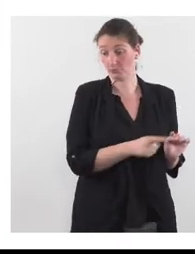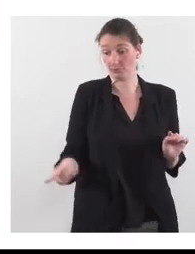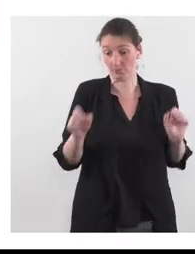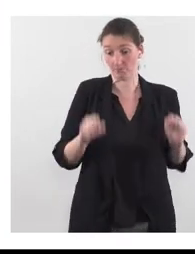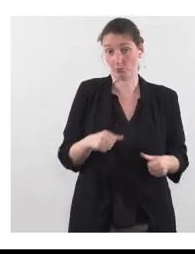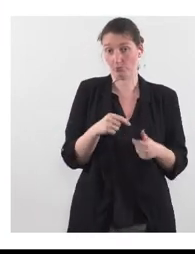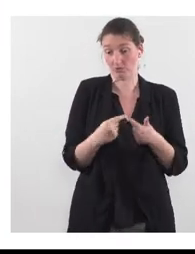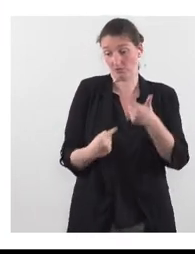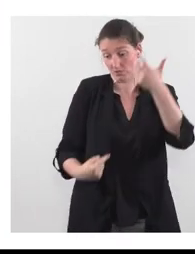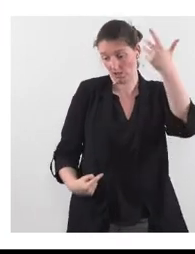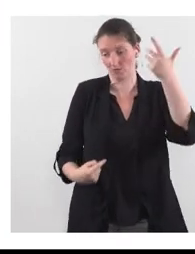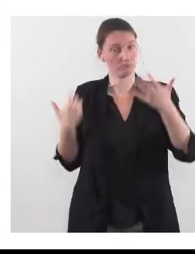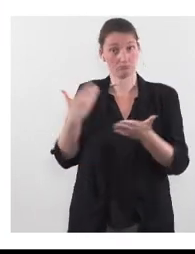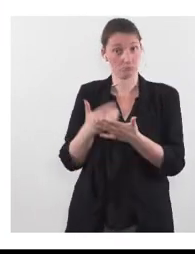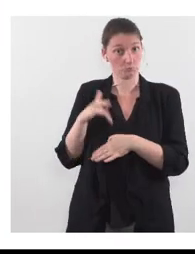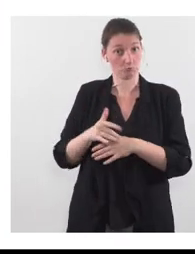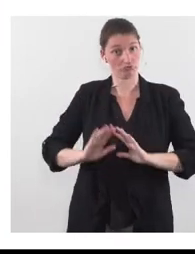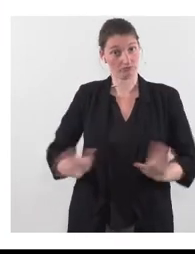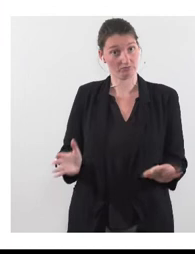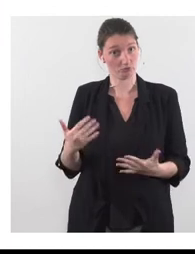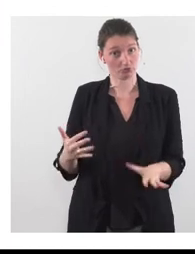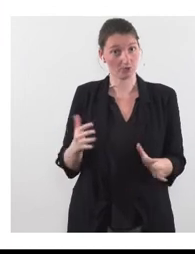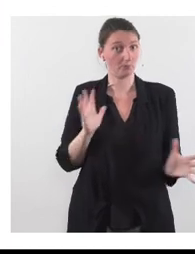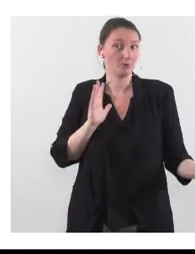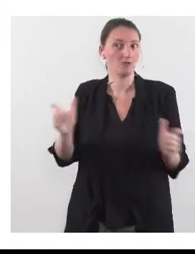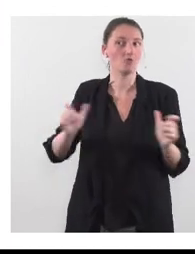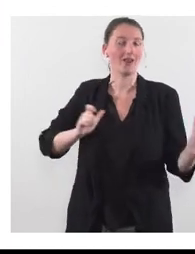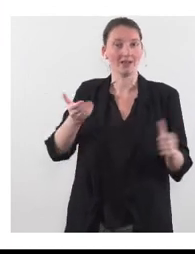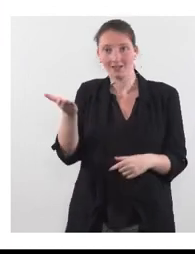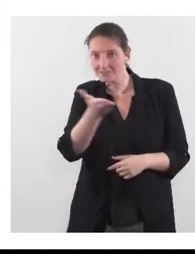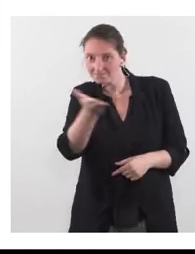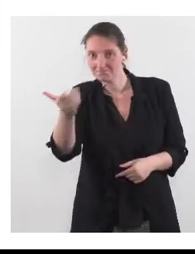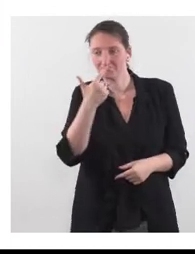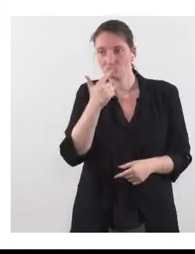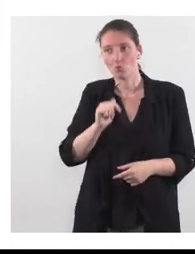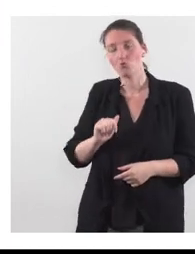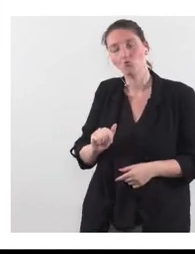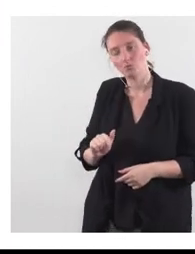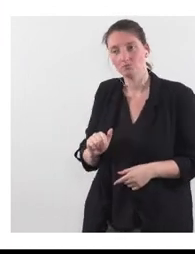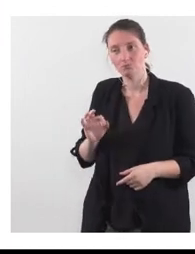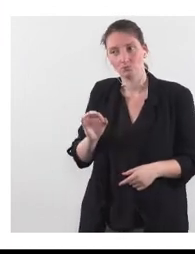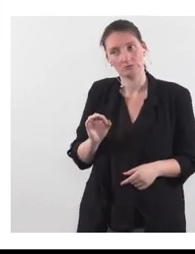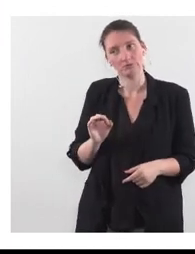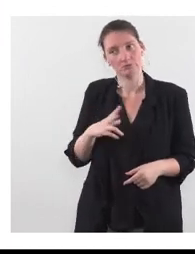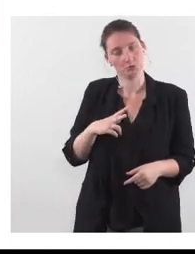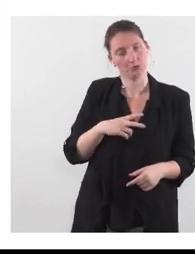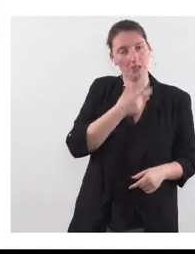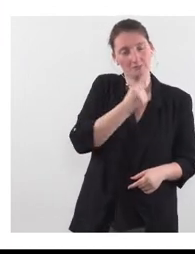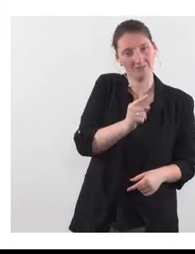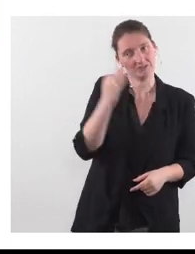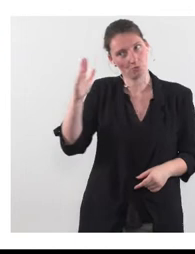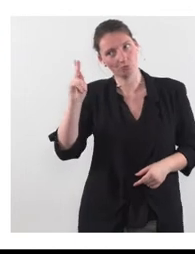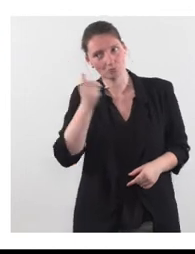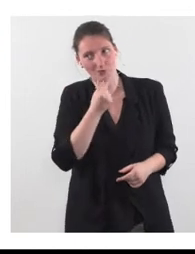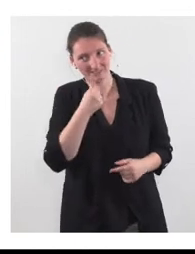pouvoirs. Les collègues pourront dire que certains pouvoirs ne sont pas aussi simples que cela, que d'autres sont